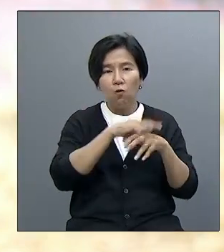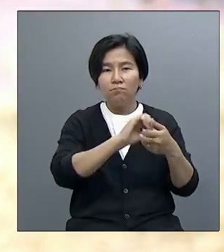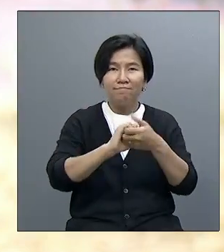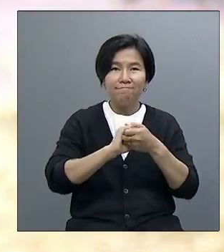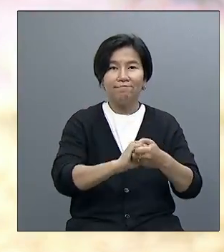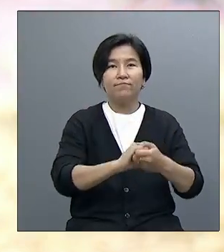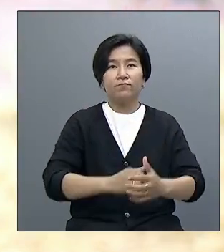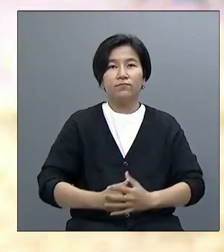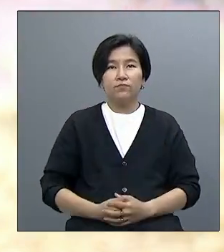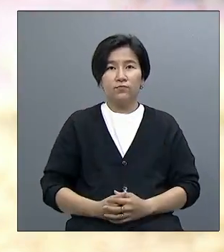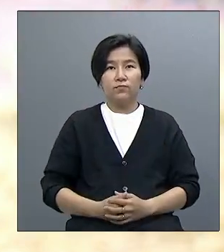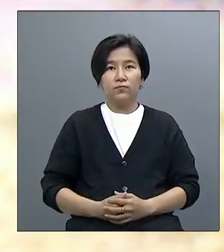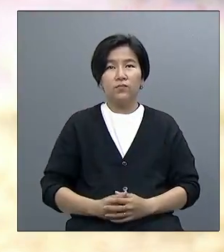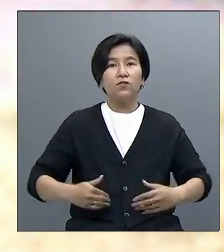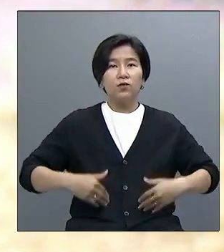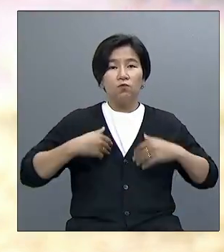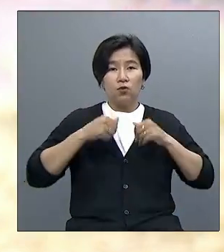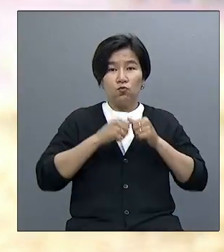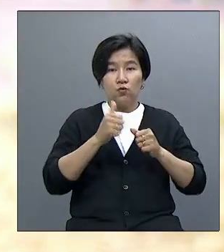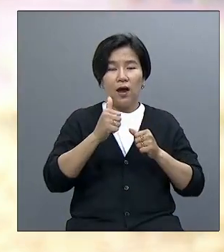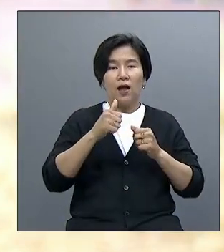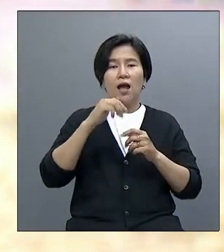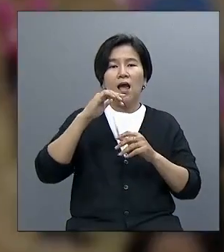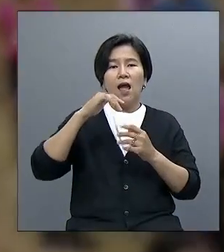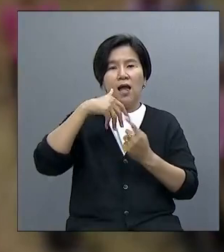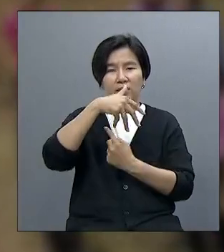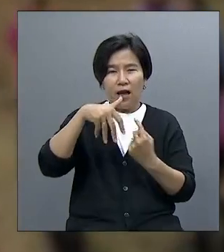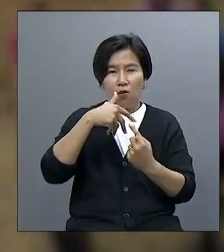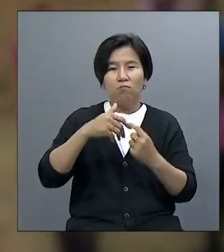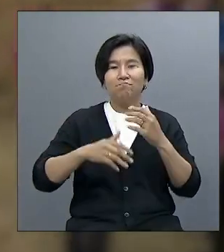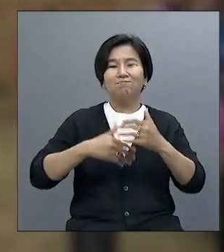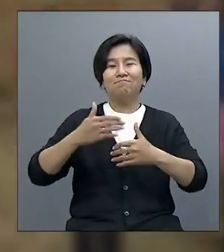เมื่อไหร่ที่ทุกคนอยู่ได้สังคมก็จะเกิดความยั่งยืนค่ะ